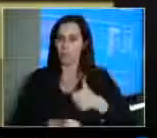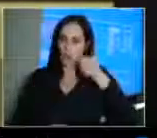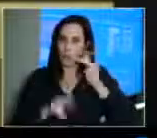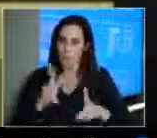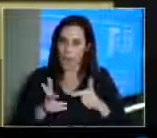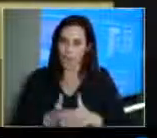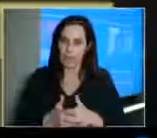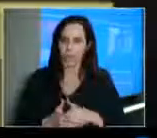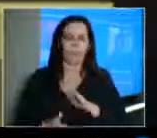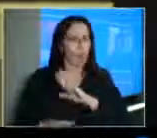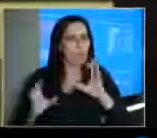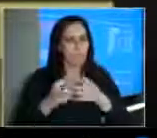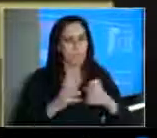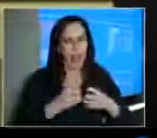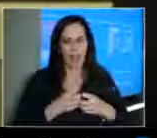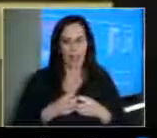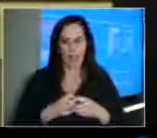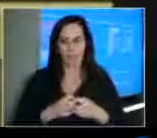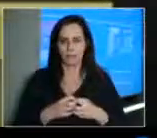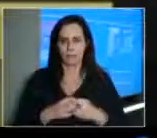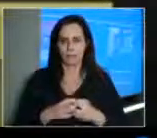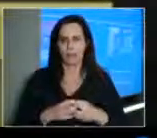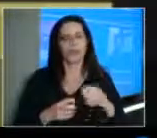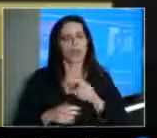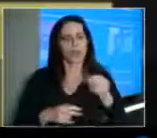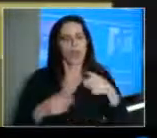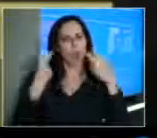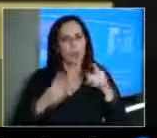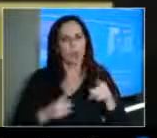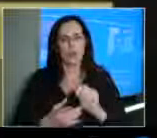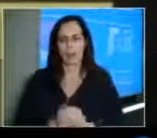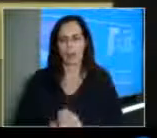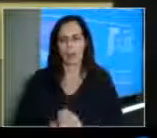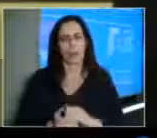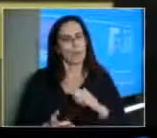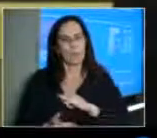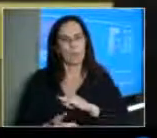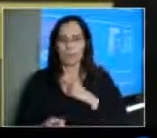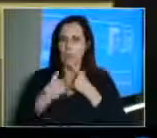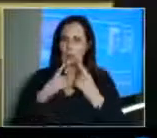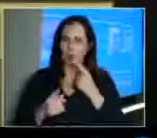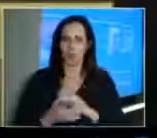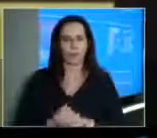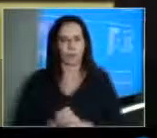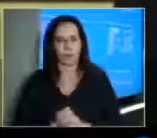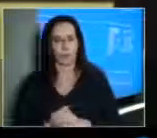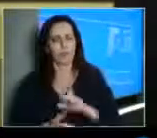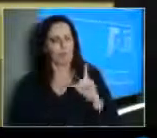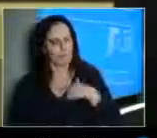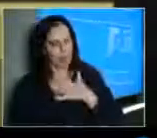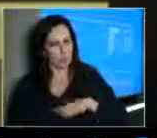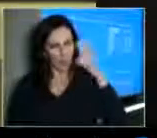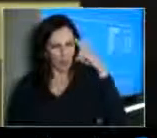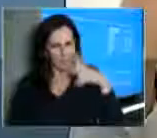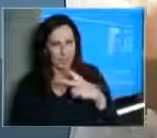זנדברג, ועם כל מפלגה ששם את הנושא הזה על סדר היום שלה ומעוניינת בהידברות, יצרנו קשר. מה שאני רוצה